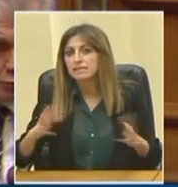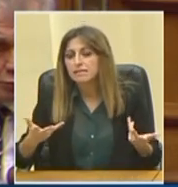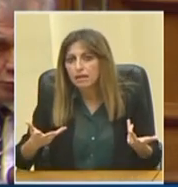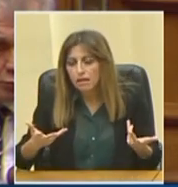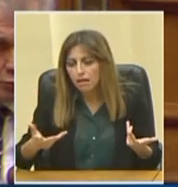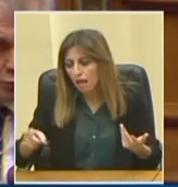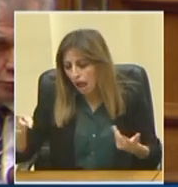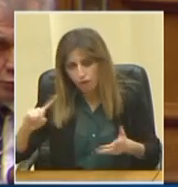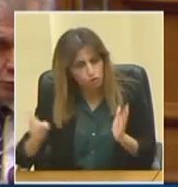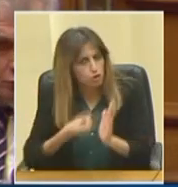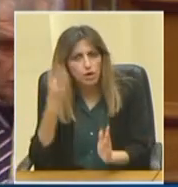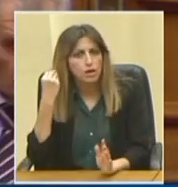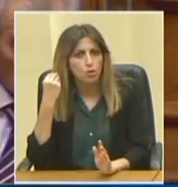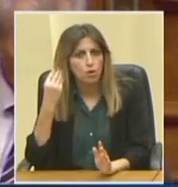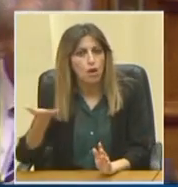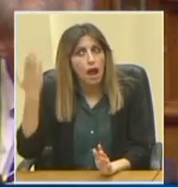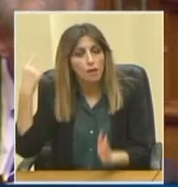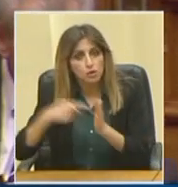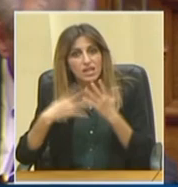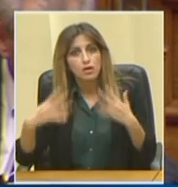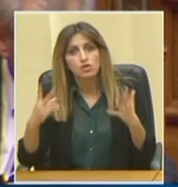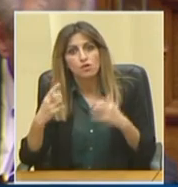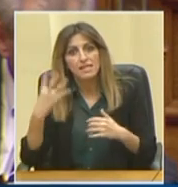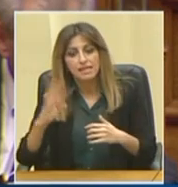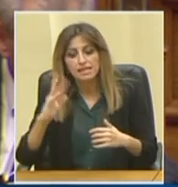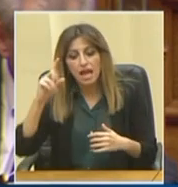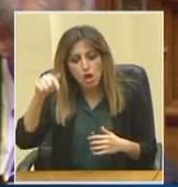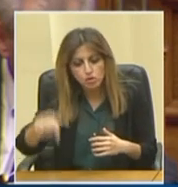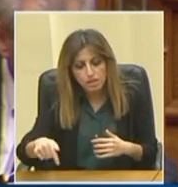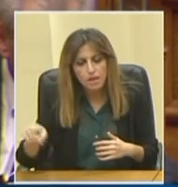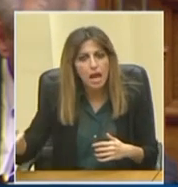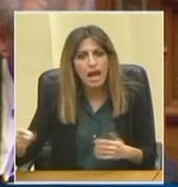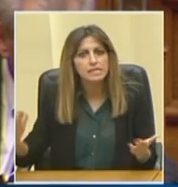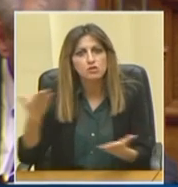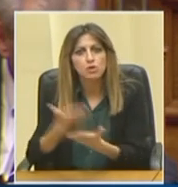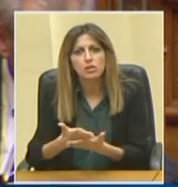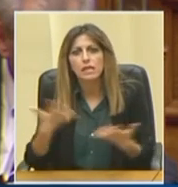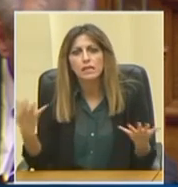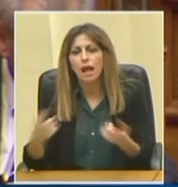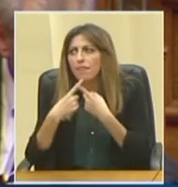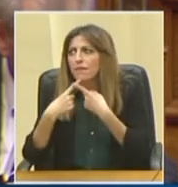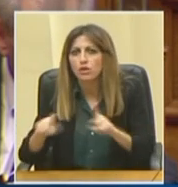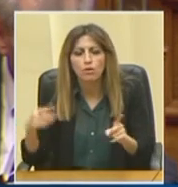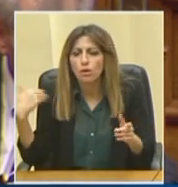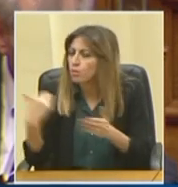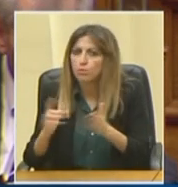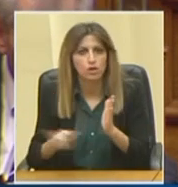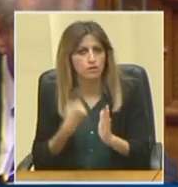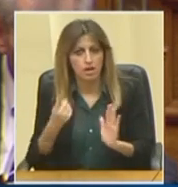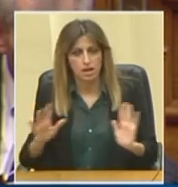σήμερα για τα κοινοβουλευτικά δεδομένα. Είπατε λοιπόν την άποψή σας και